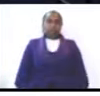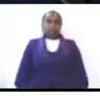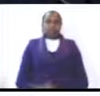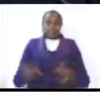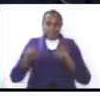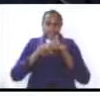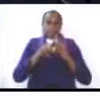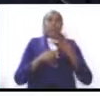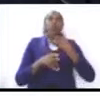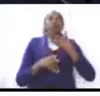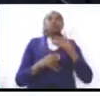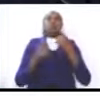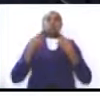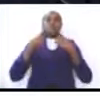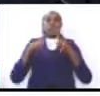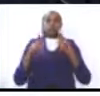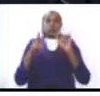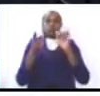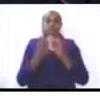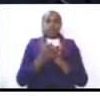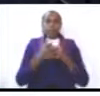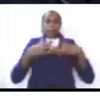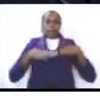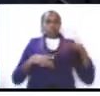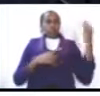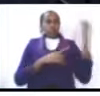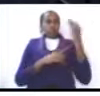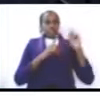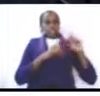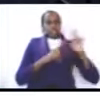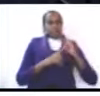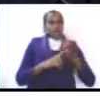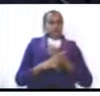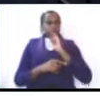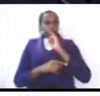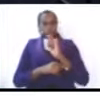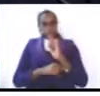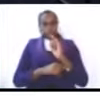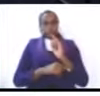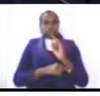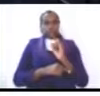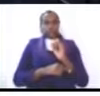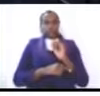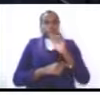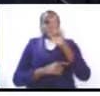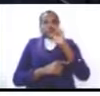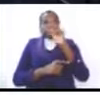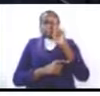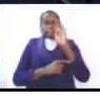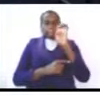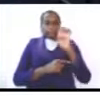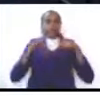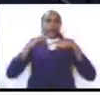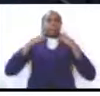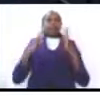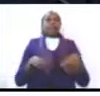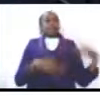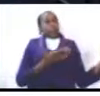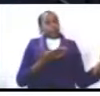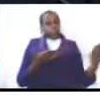Nataka kuwajulisha yule atatunenea neno kwa siku ya leo ambaye ni Reverend Michael.